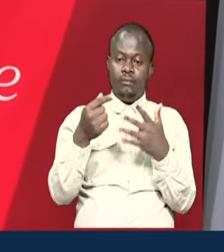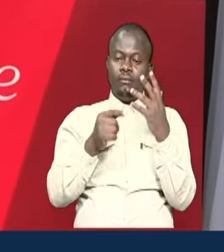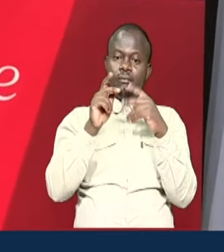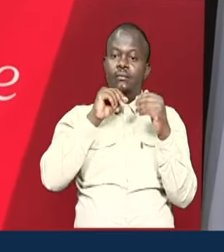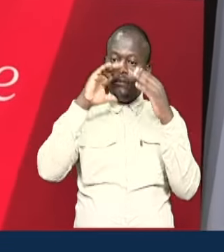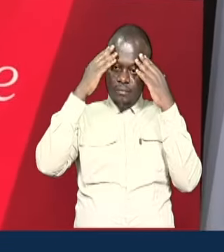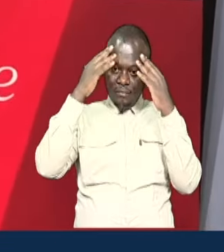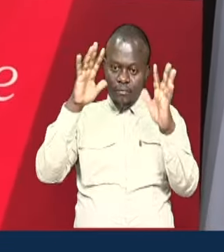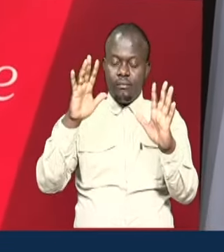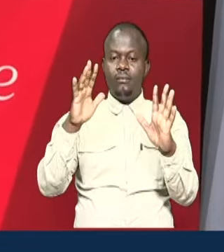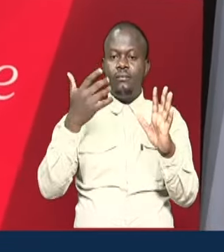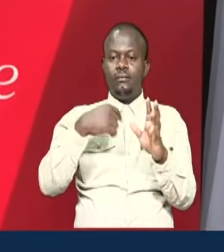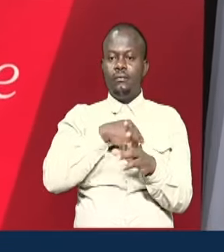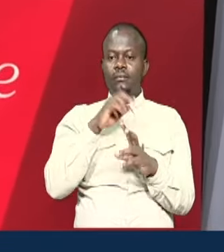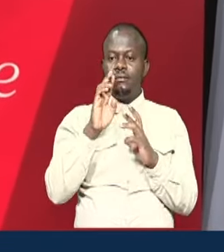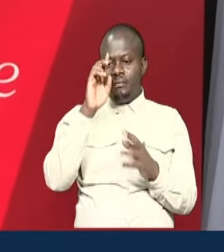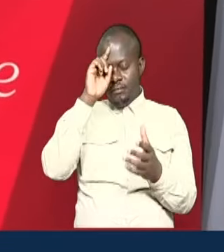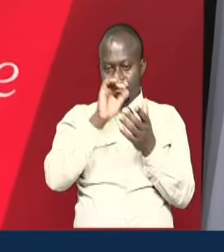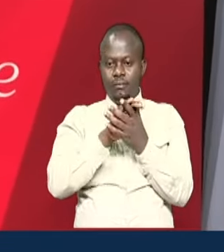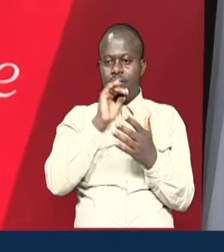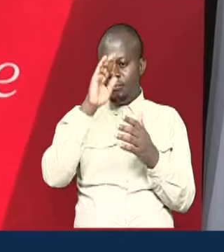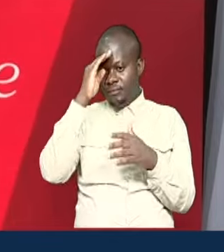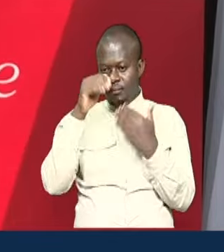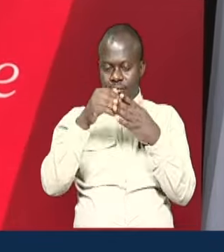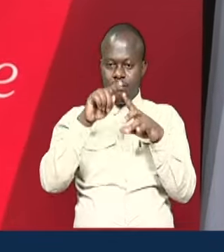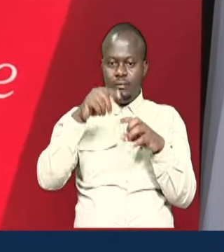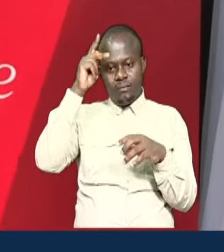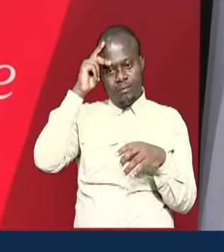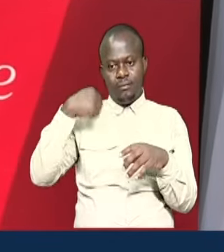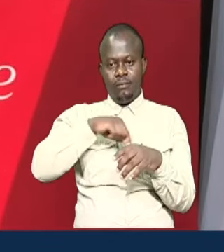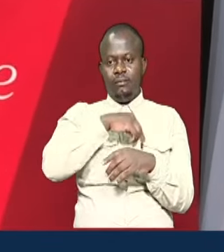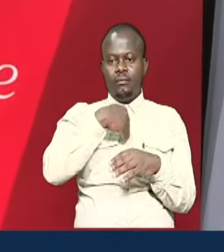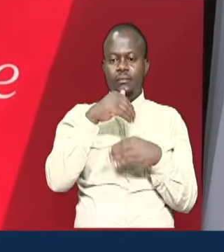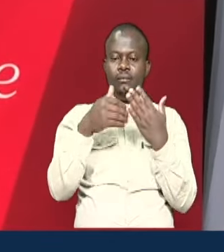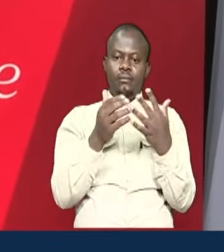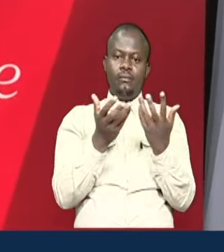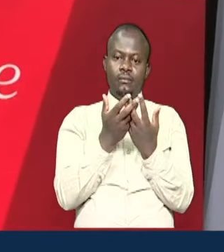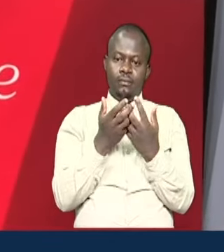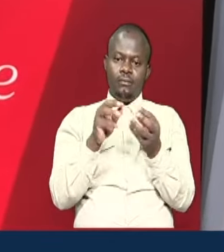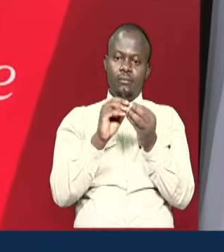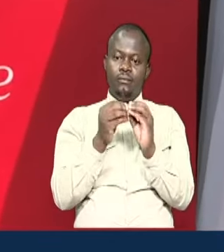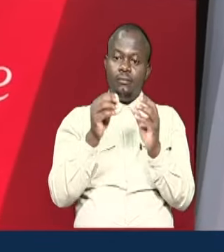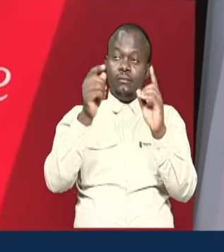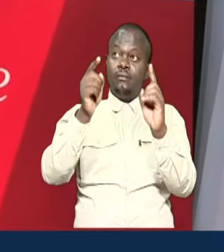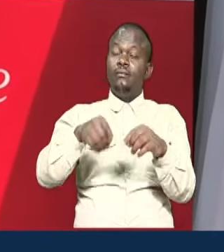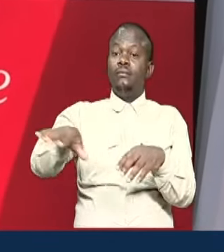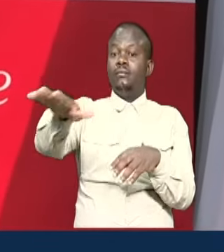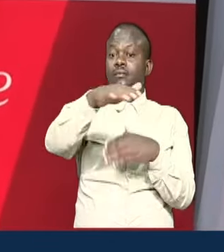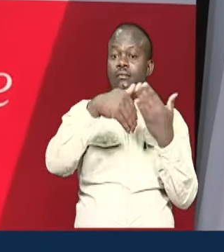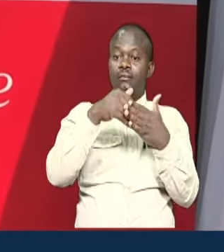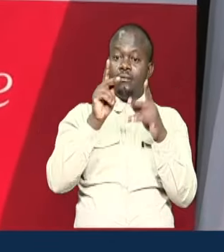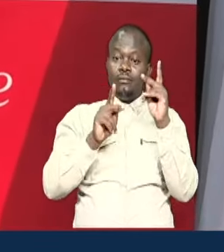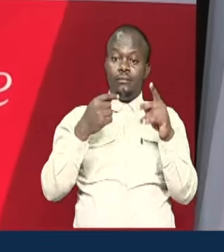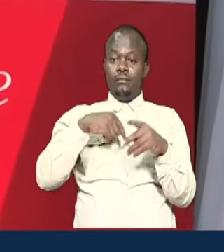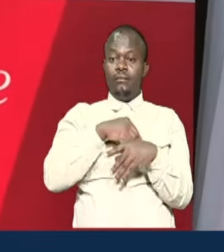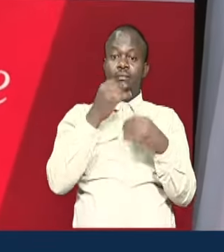batazi nizera ntashidikanye rero ko ushingiye ku bumenyi dufite mu birebana n'imibare tugeze hanze abaturage